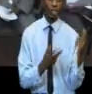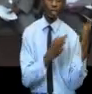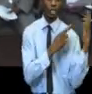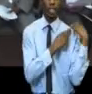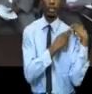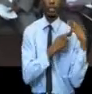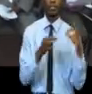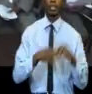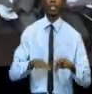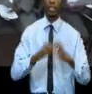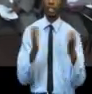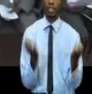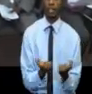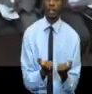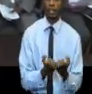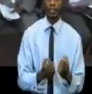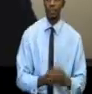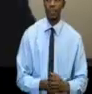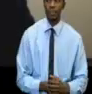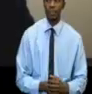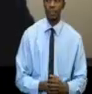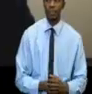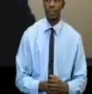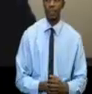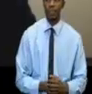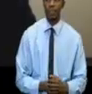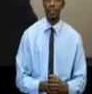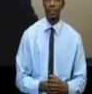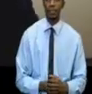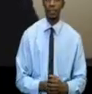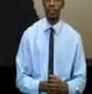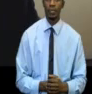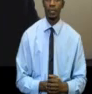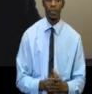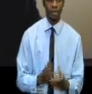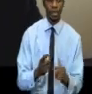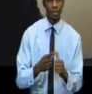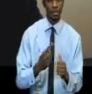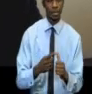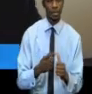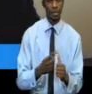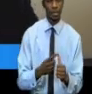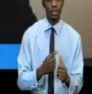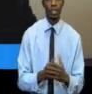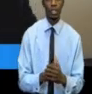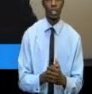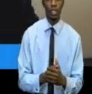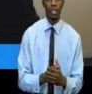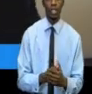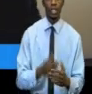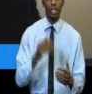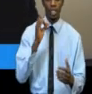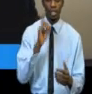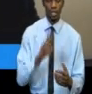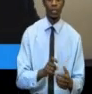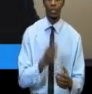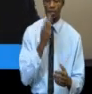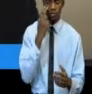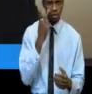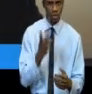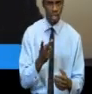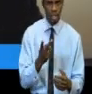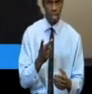conditions d'adhésion. Les critères sont fondés d'abord sur la compétence et